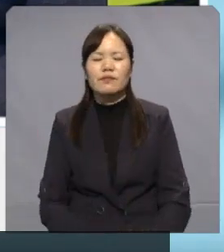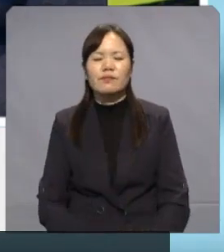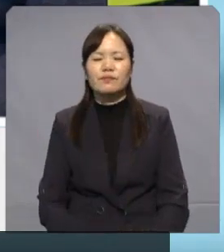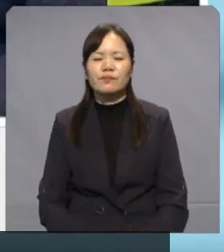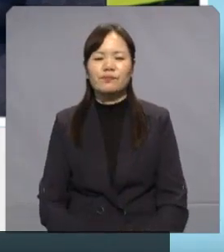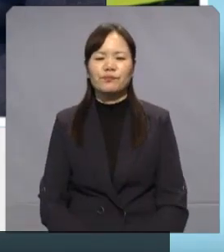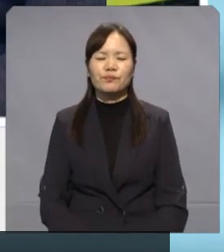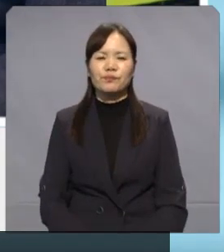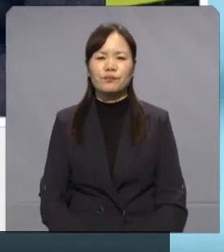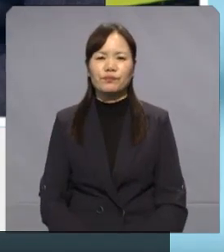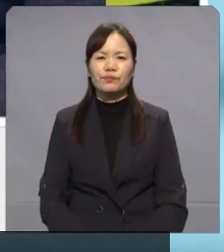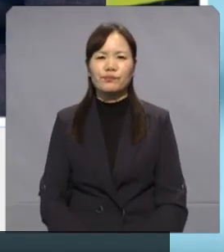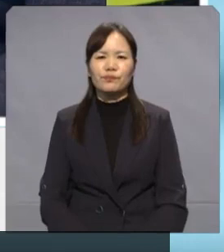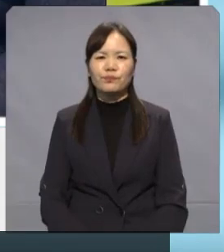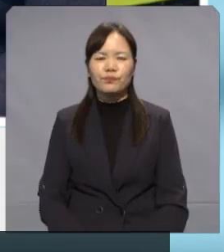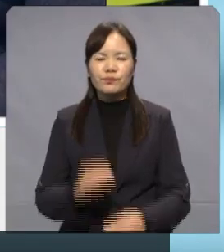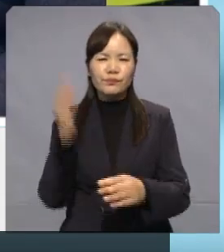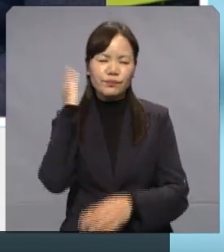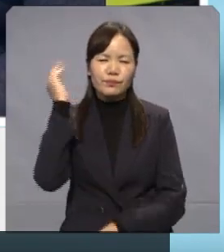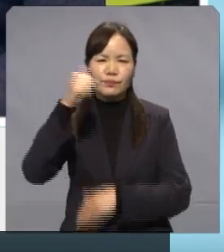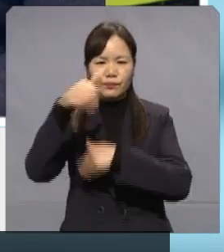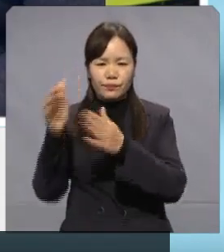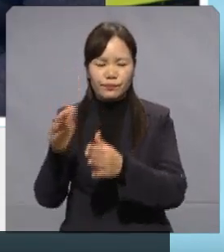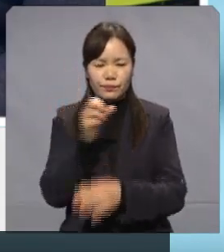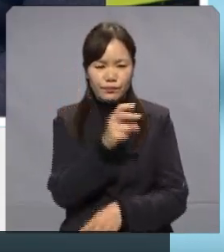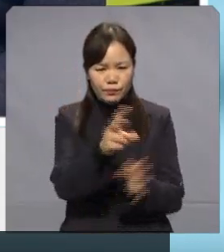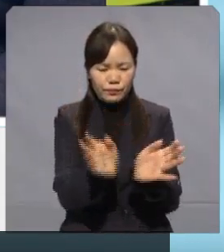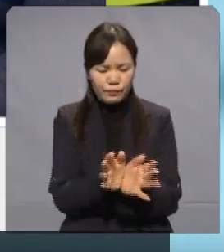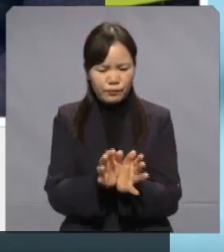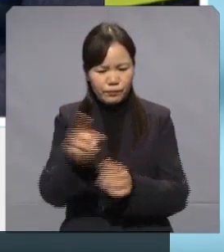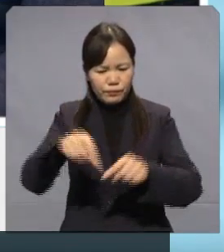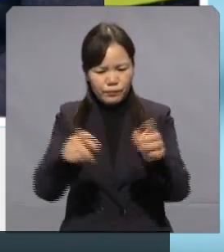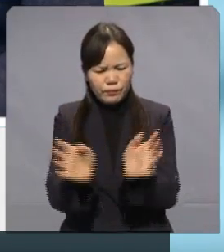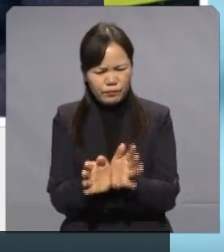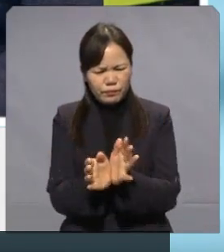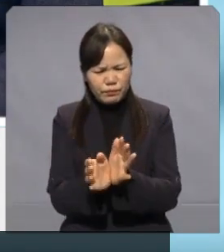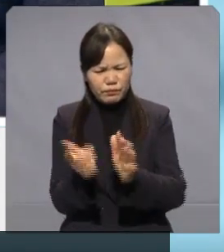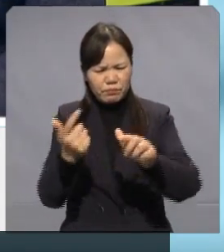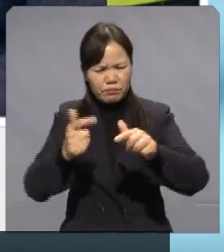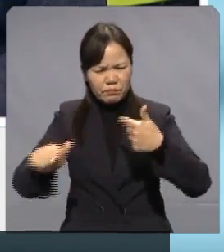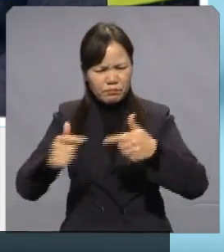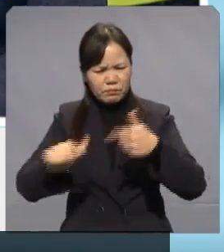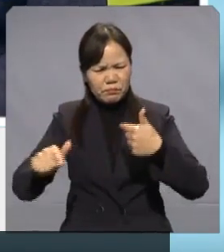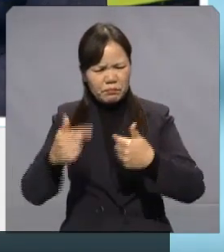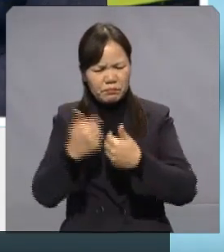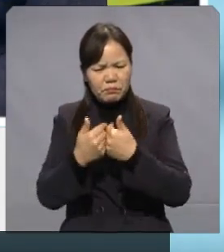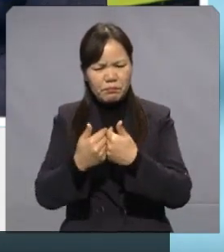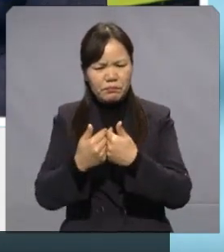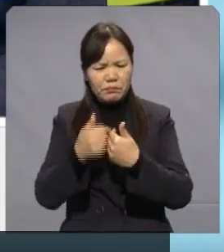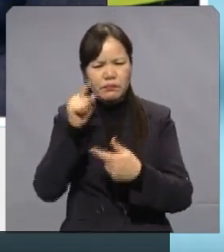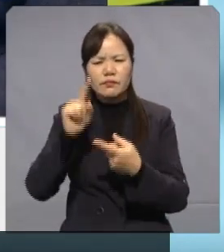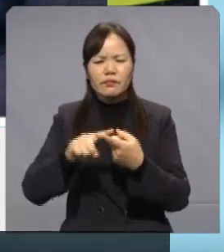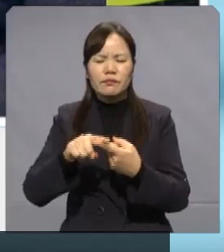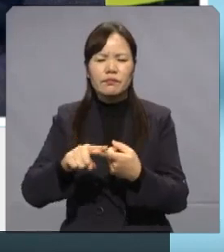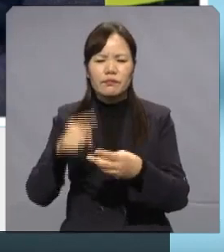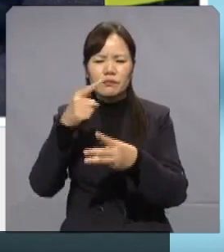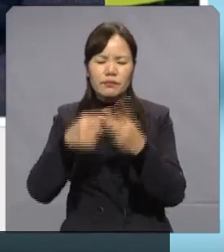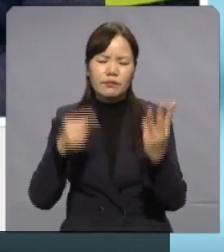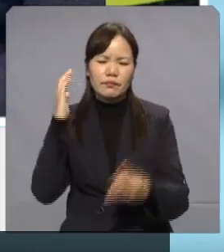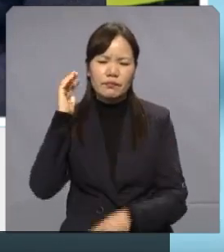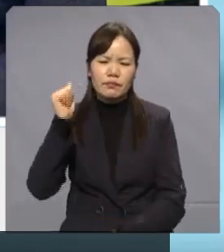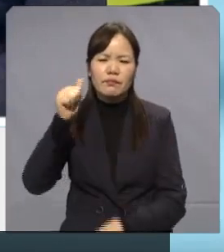소위 대통령실과 여당 지도부 간에 엇박자 논란이 있었어요. 예, 예. 이 부분을 대통령이 드디어 칼을 뺀 거